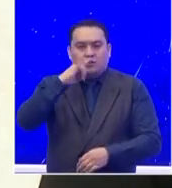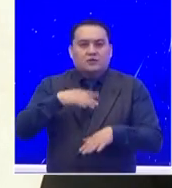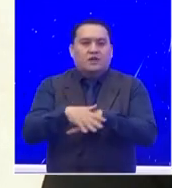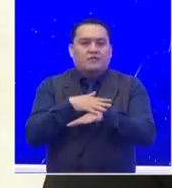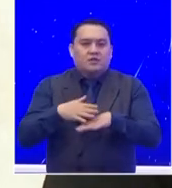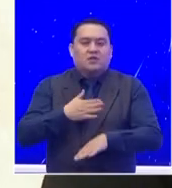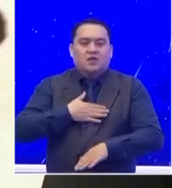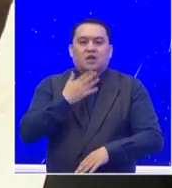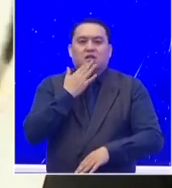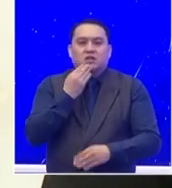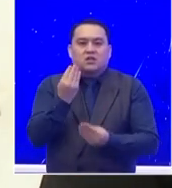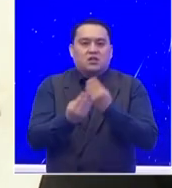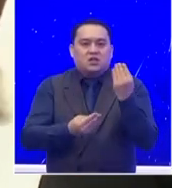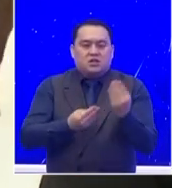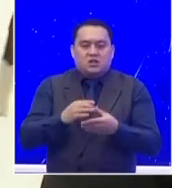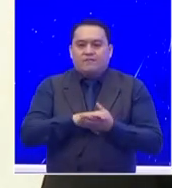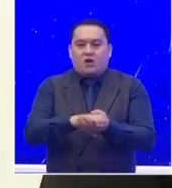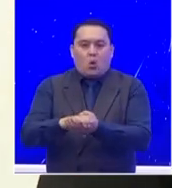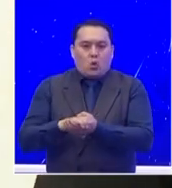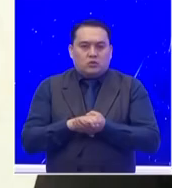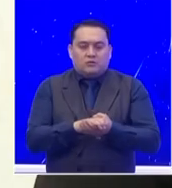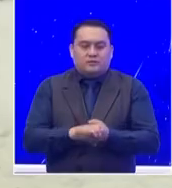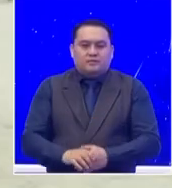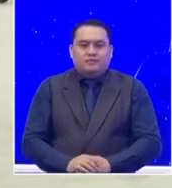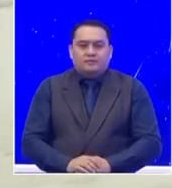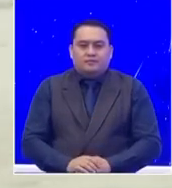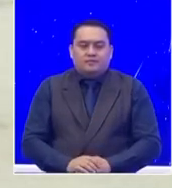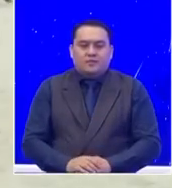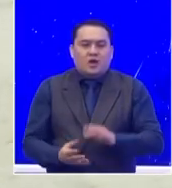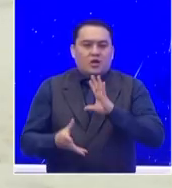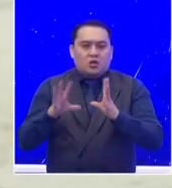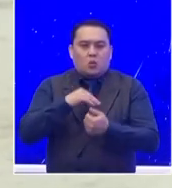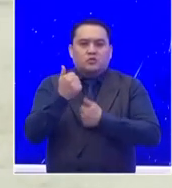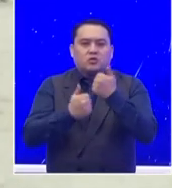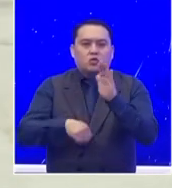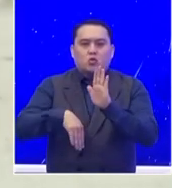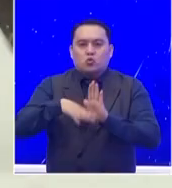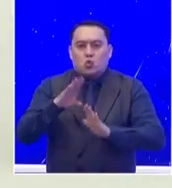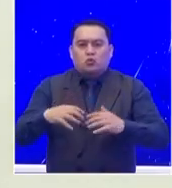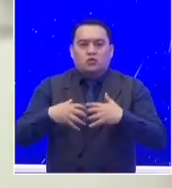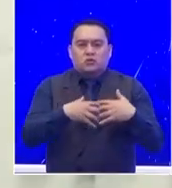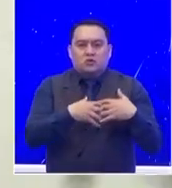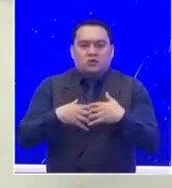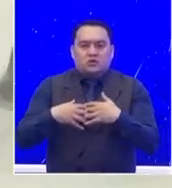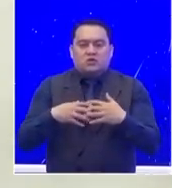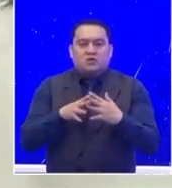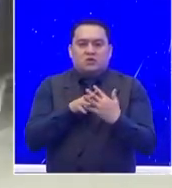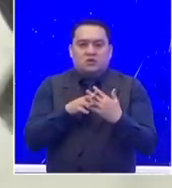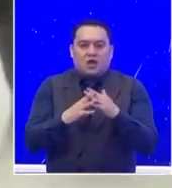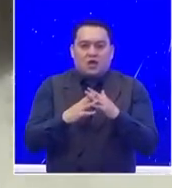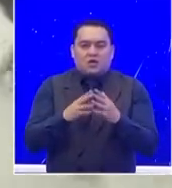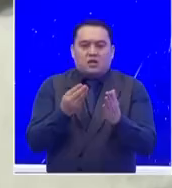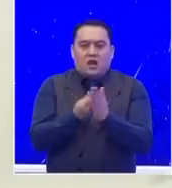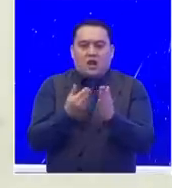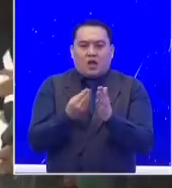народа, наша национальная идентичность не умрет. По итогам соревнований лучшими стали кокпармены из села Амангельды. Им вручили